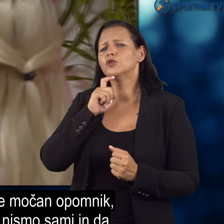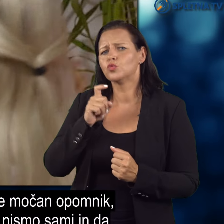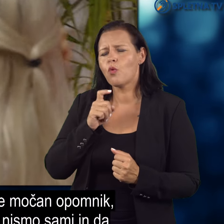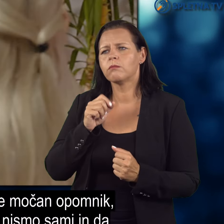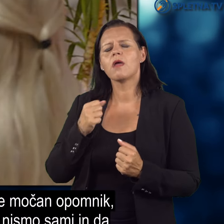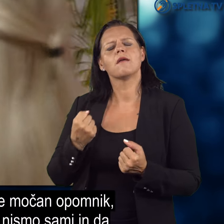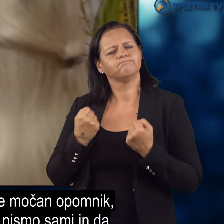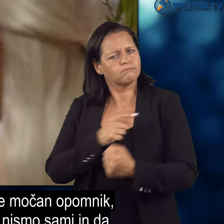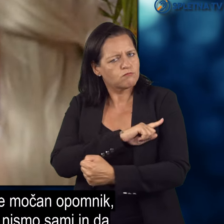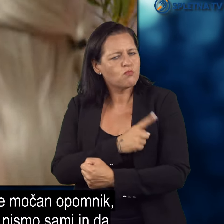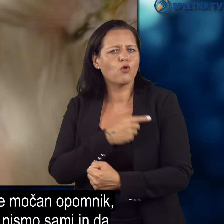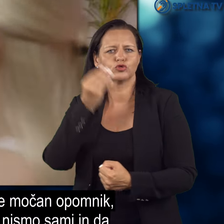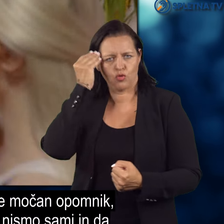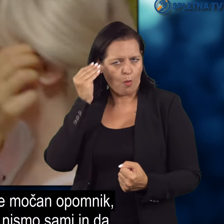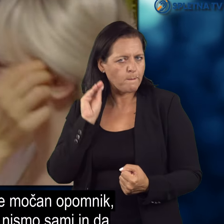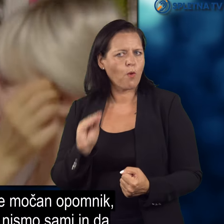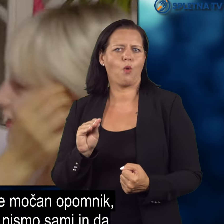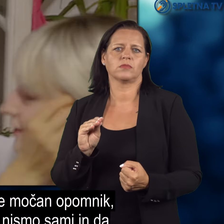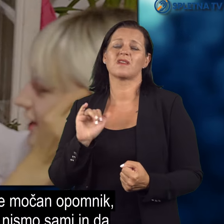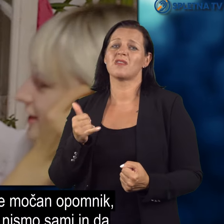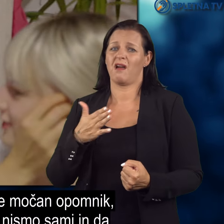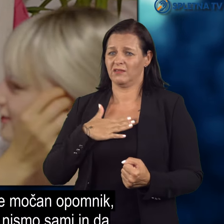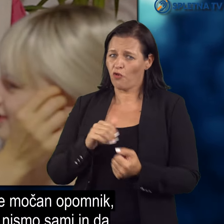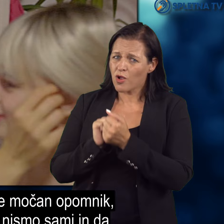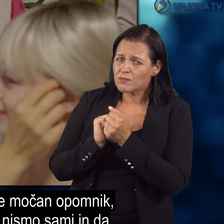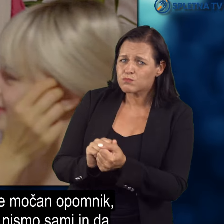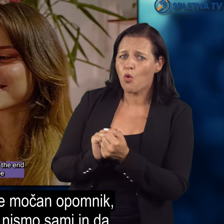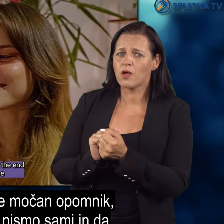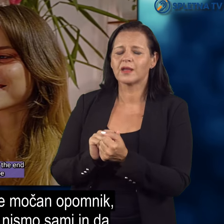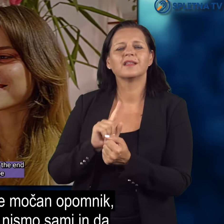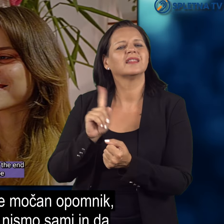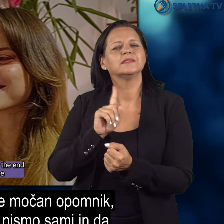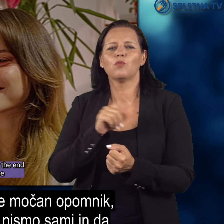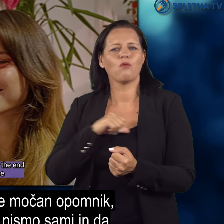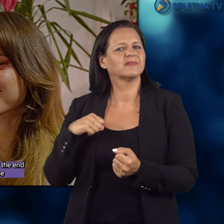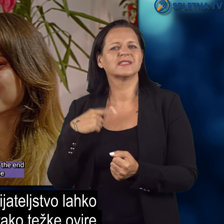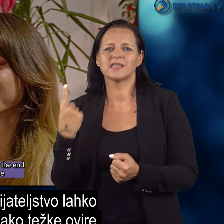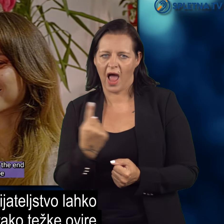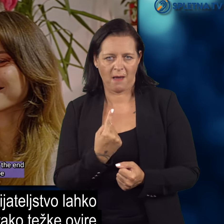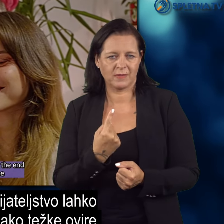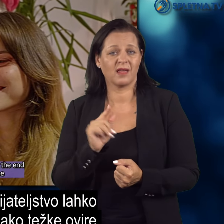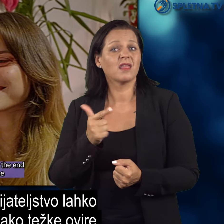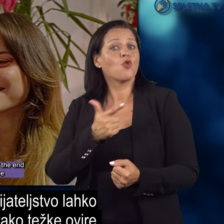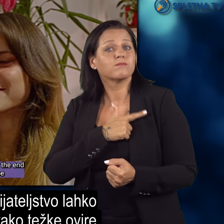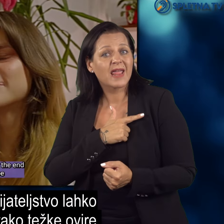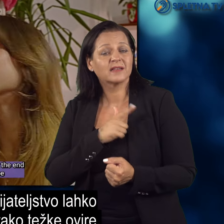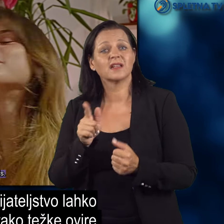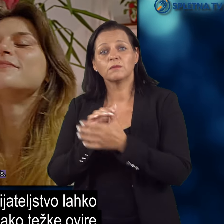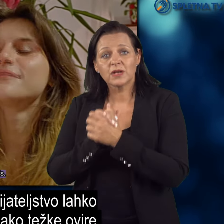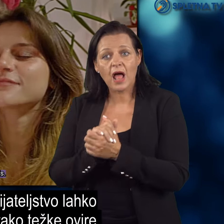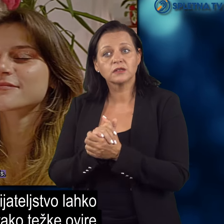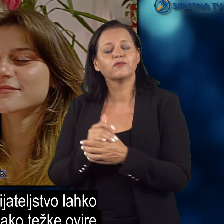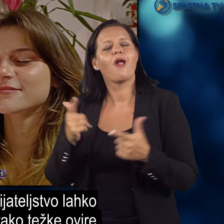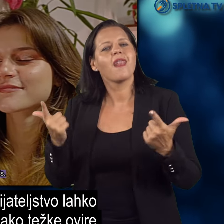Špelina zgodba je močan opomnik, da v svojih bojih nismo sami in da ljubezen ter prijateljstvo lahko